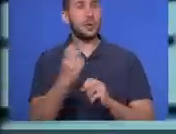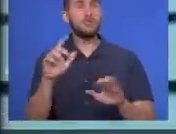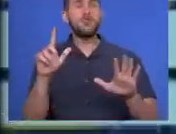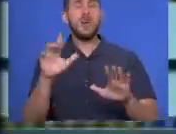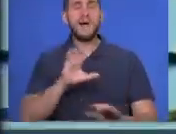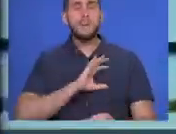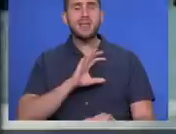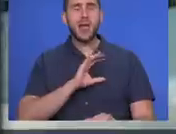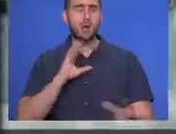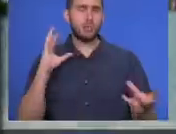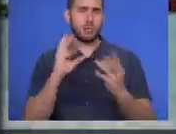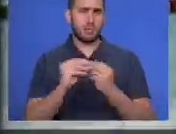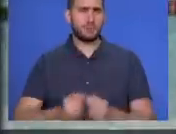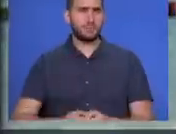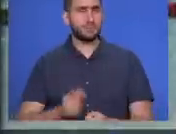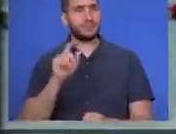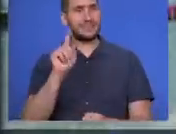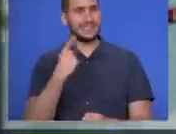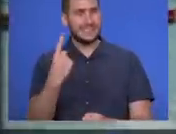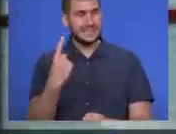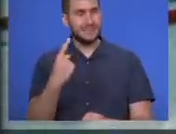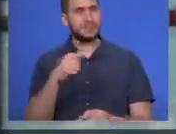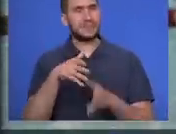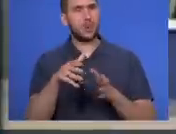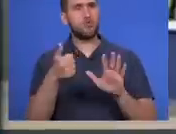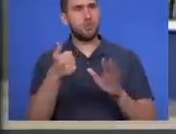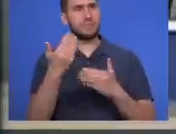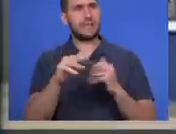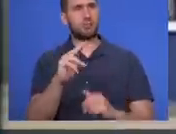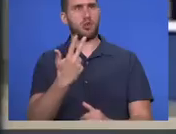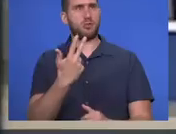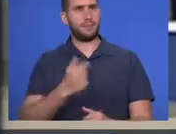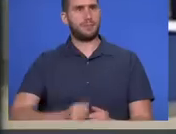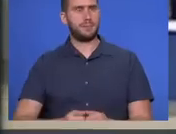משבע מדליות במשחקים. זיו בטר, כאמור, במסלול מספר 6, מסיים שלישי.